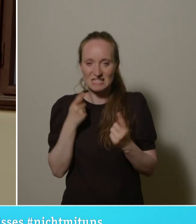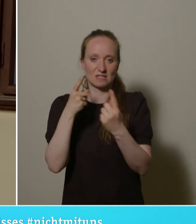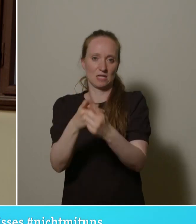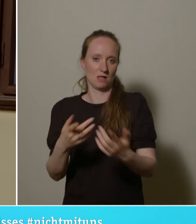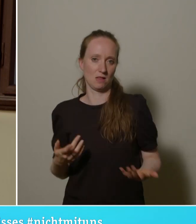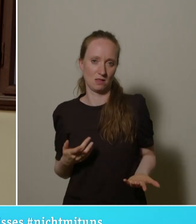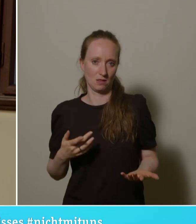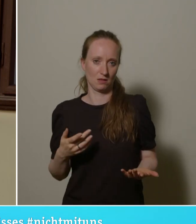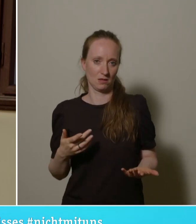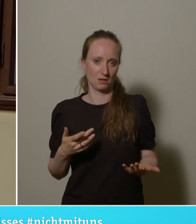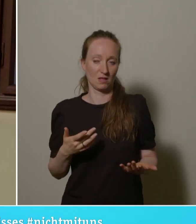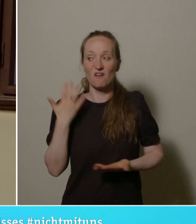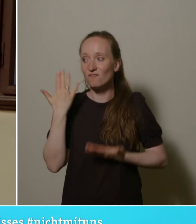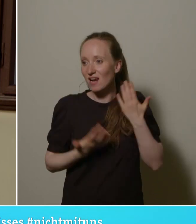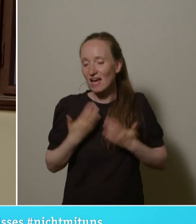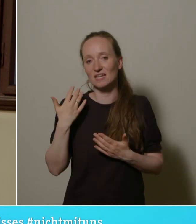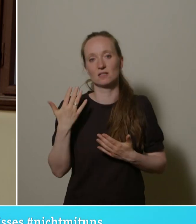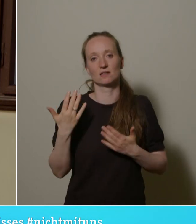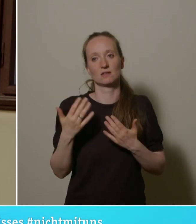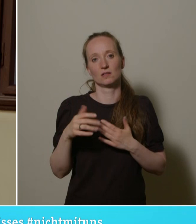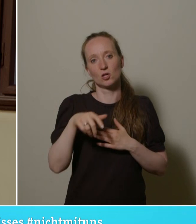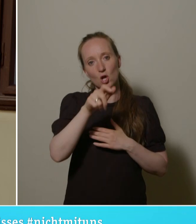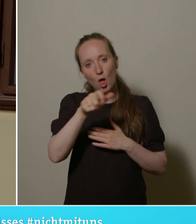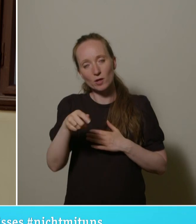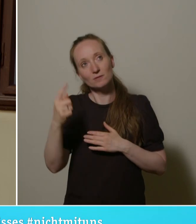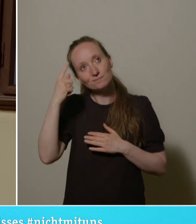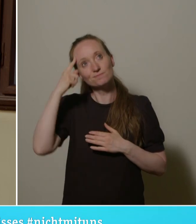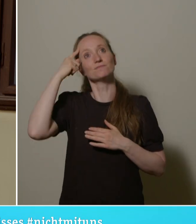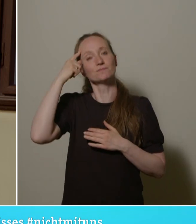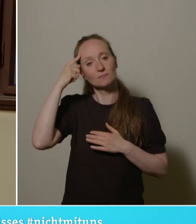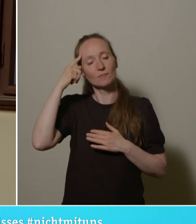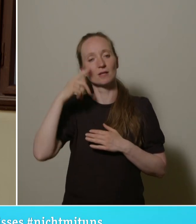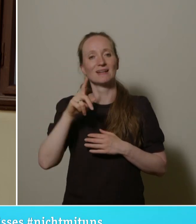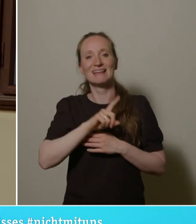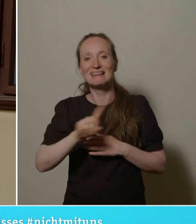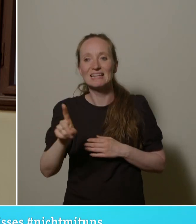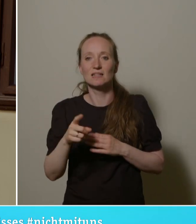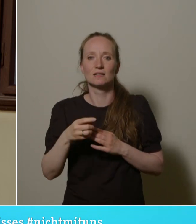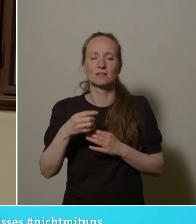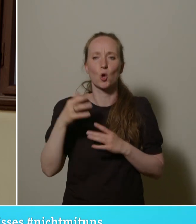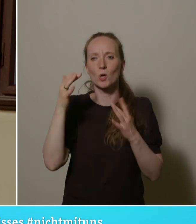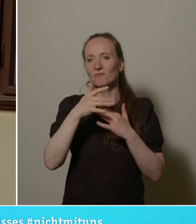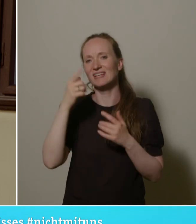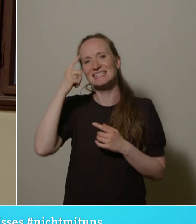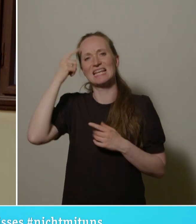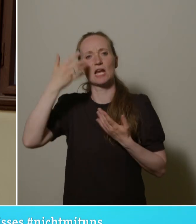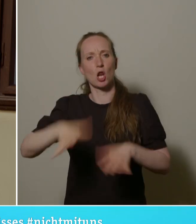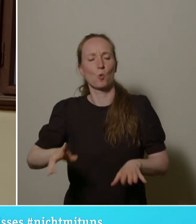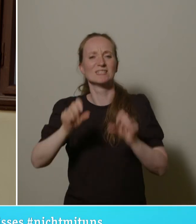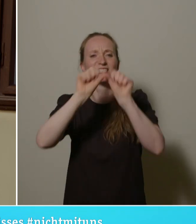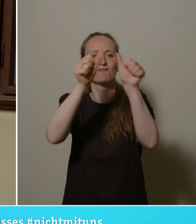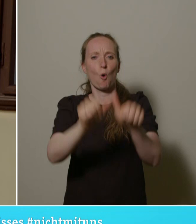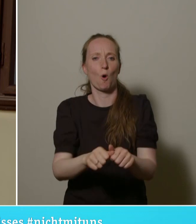toll, wenn das vielleicht bei den Leuten mit in die Köpfe rein könnte. Es geht hier nicht darum, irgendeinen sinnlosen Formalstreit